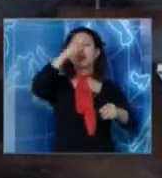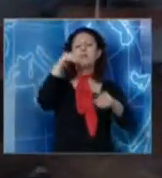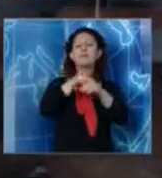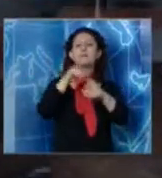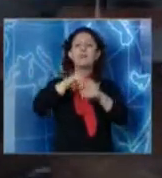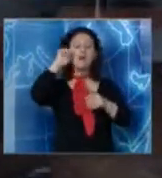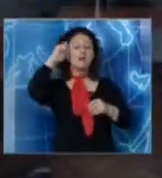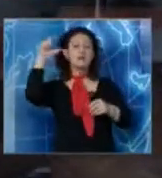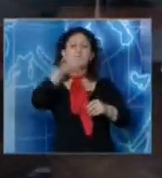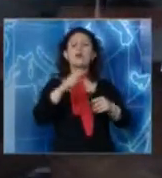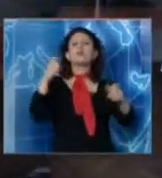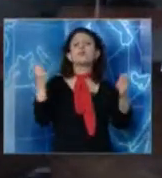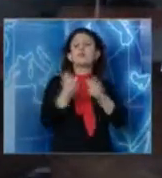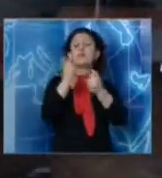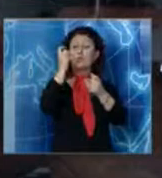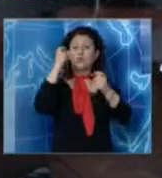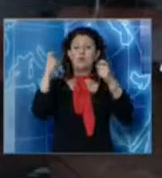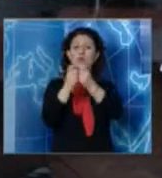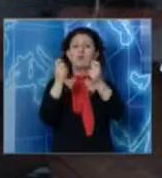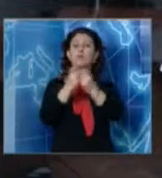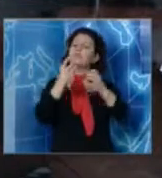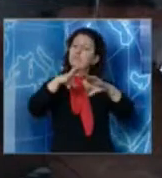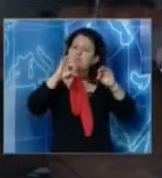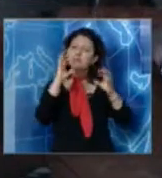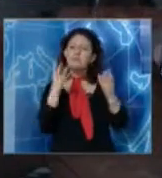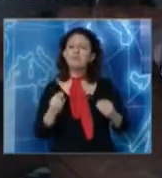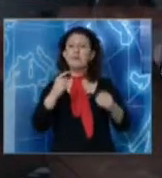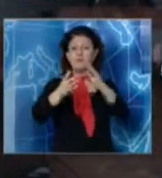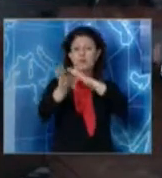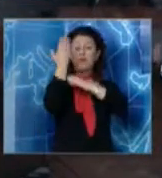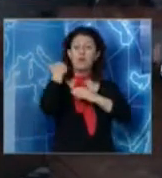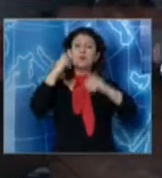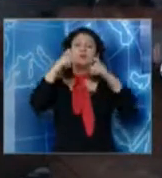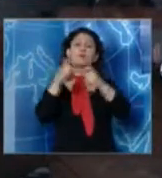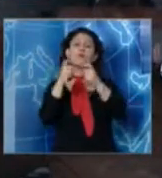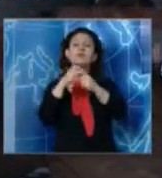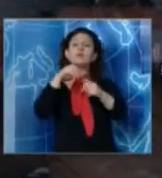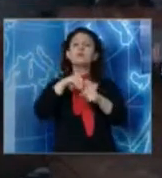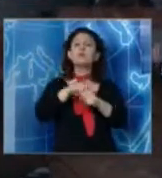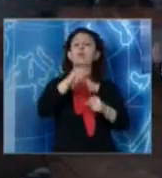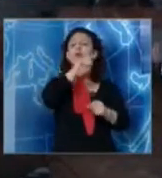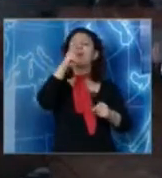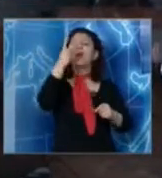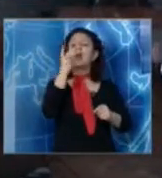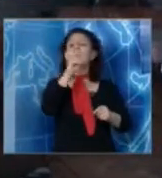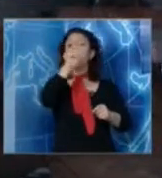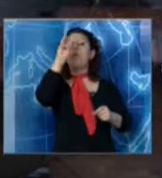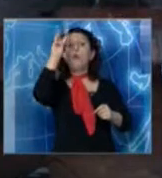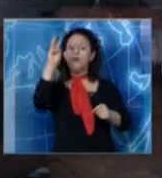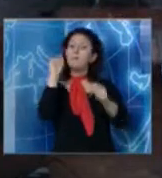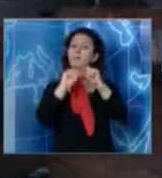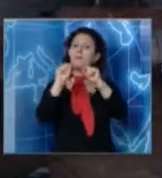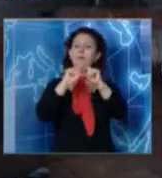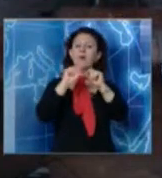ayı 9. toplantısı gerçekleştirildi. Toplantıya bir önceki oturumda 2013 mali yılı bütçe